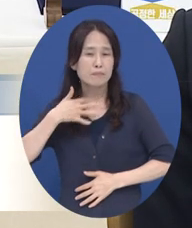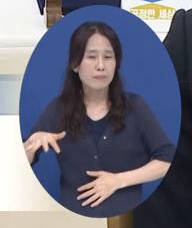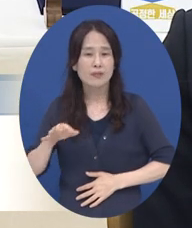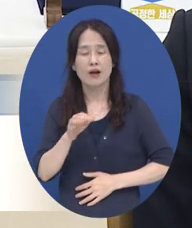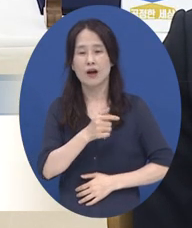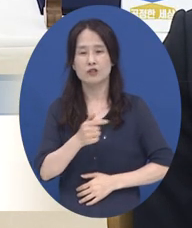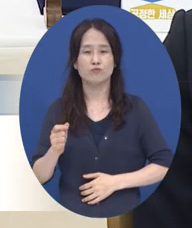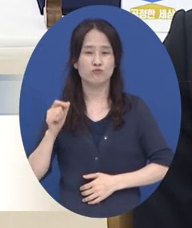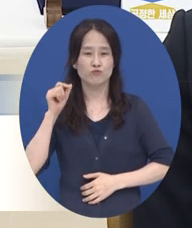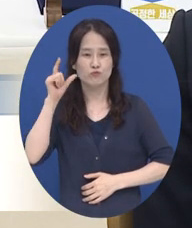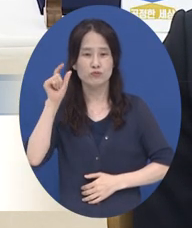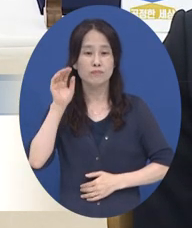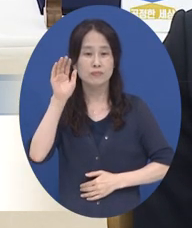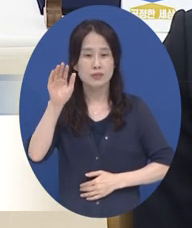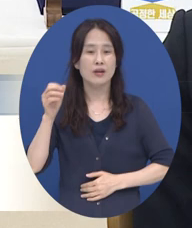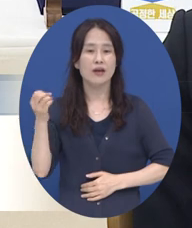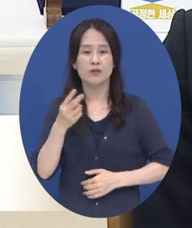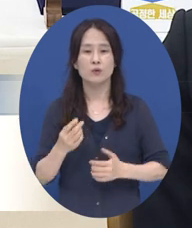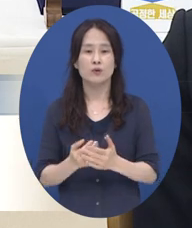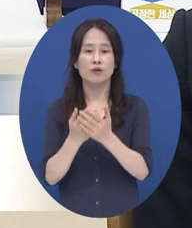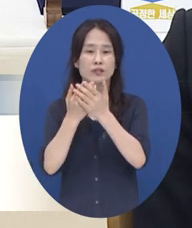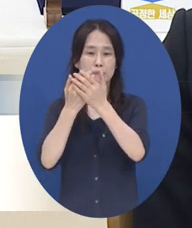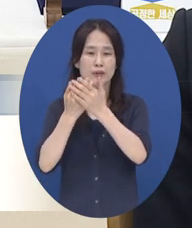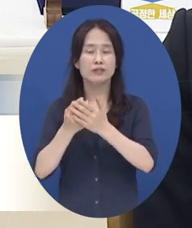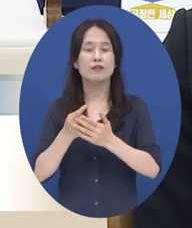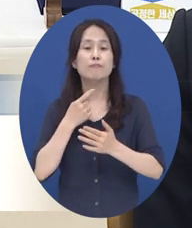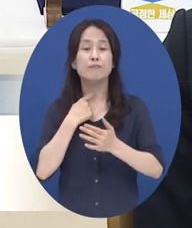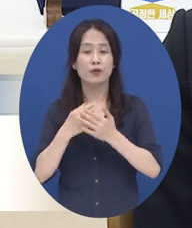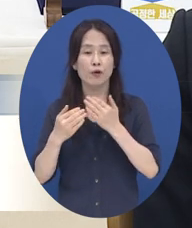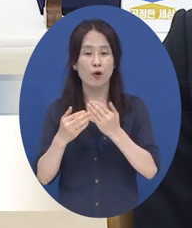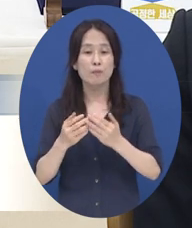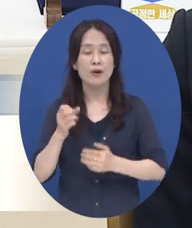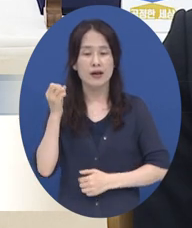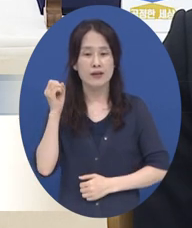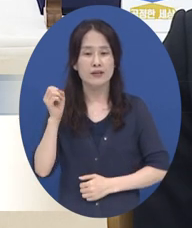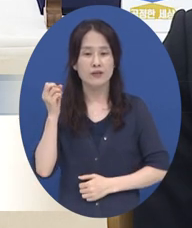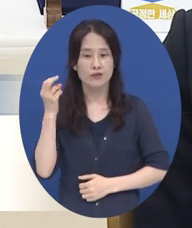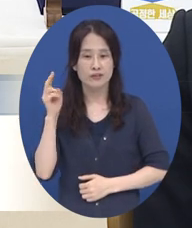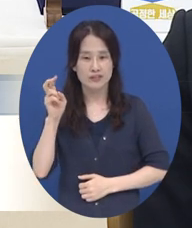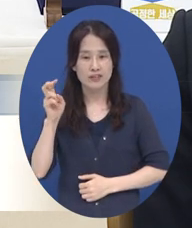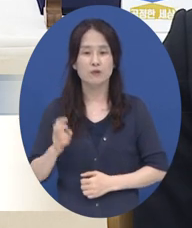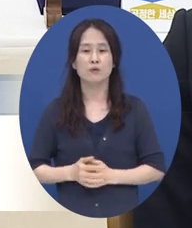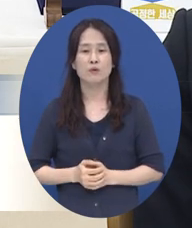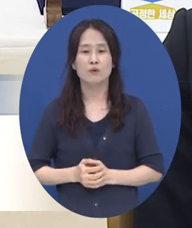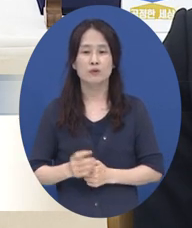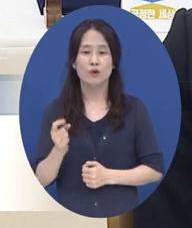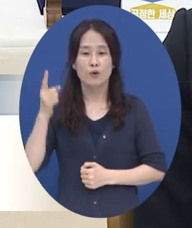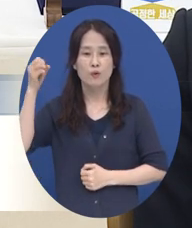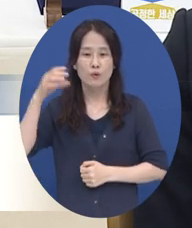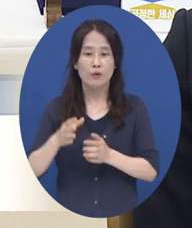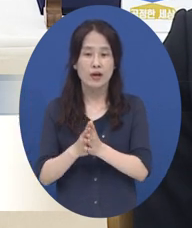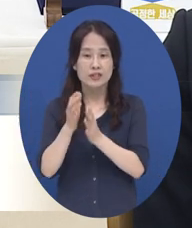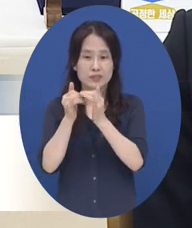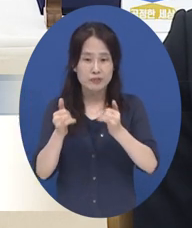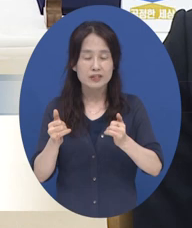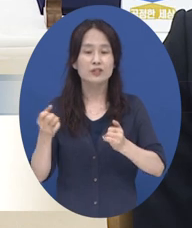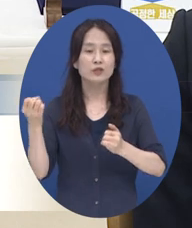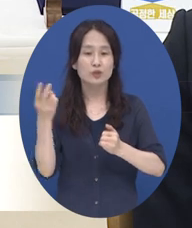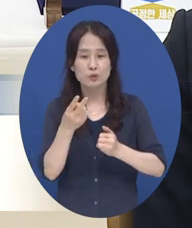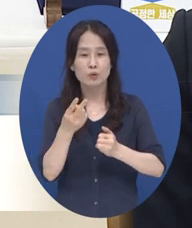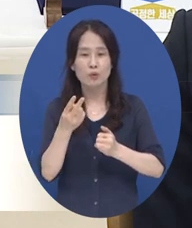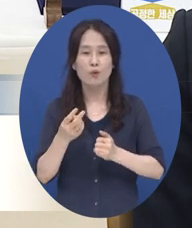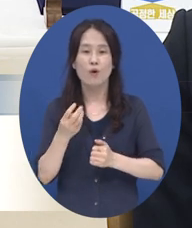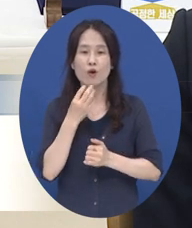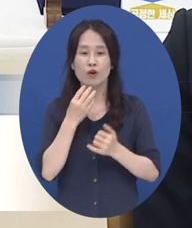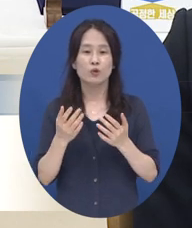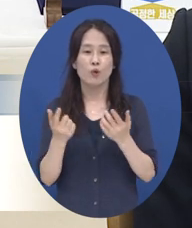못했던 아주 뛰어난 미래 또 성장 발전을 경험하실 거라고 생각하고 우리 고향 시민들 또 거기 더해서